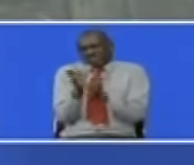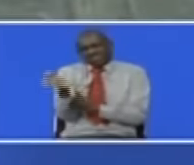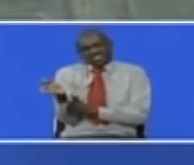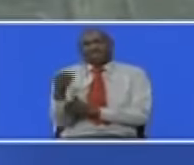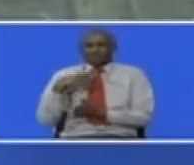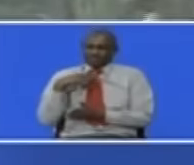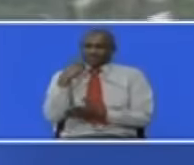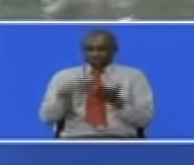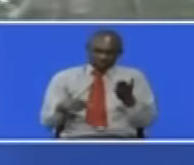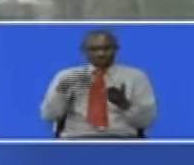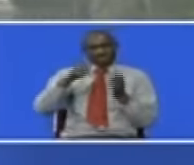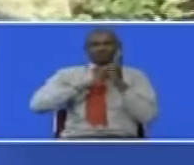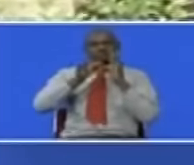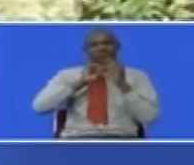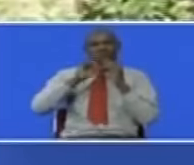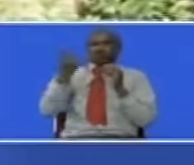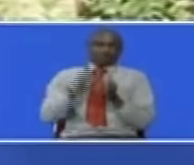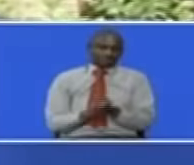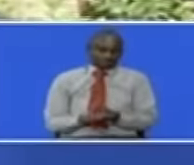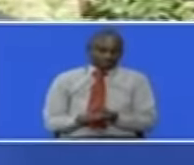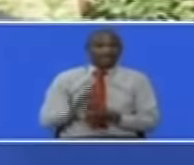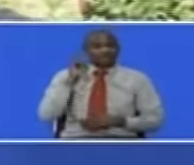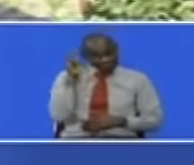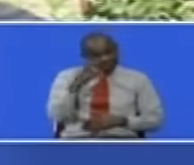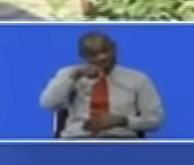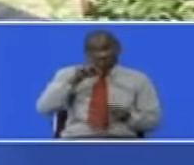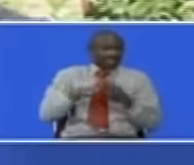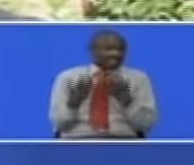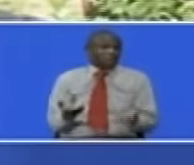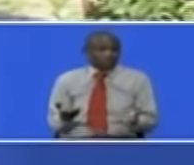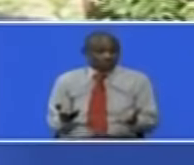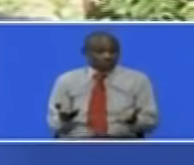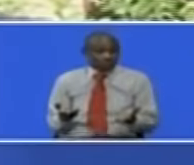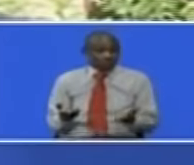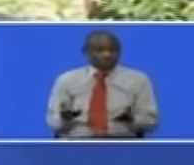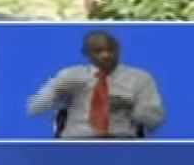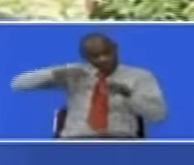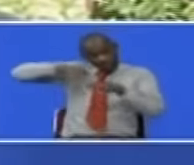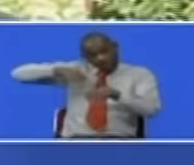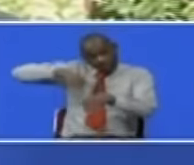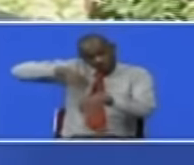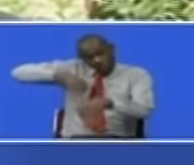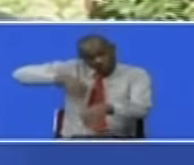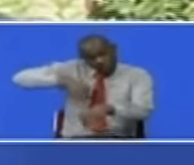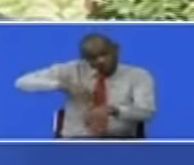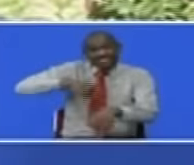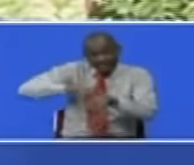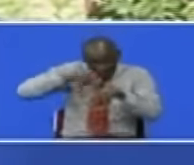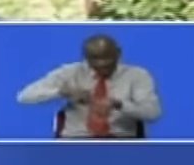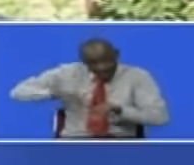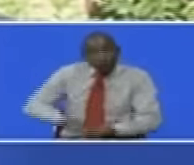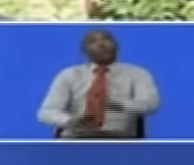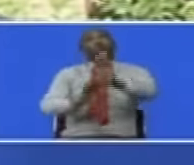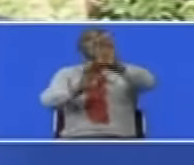wasaidia wanariadha kunawiri kwenye mbio hizo. First of all, you start going downhill, yes, and then immediately you